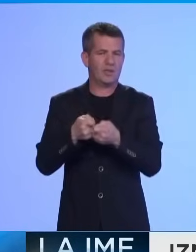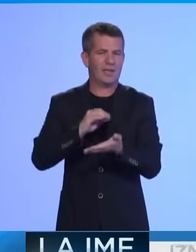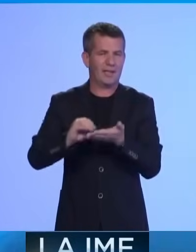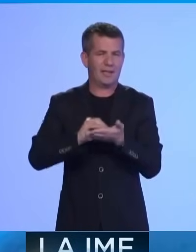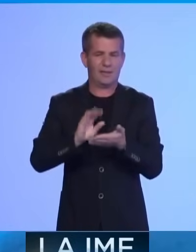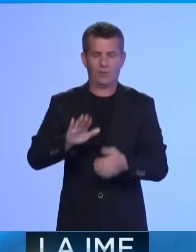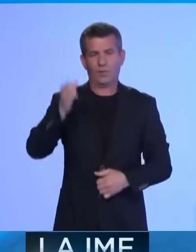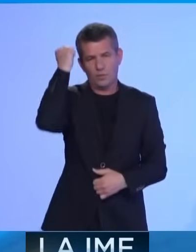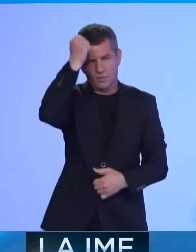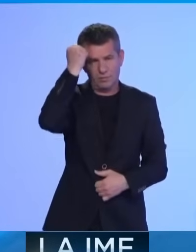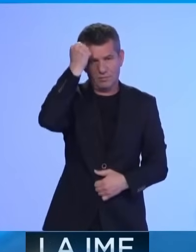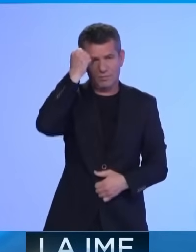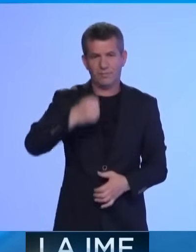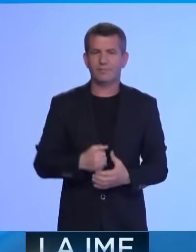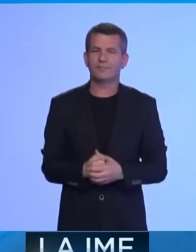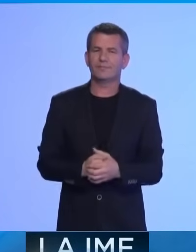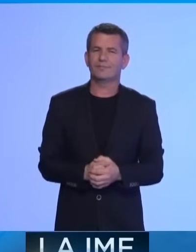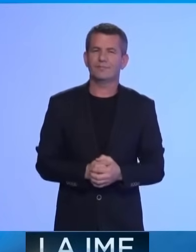Kosovës.